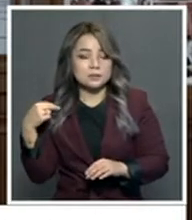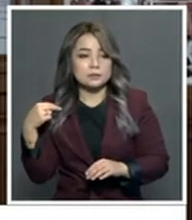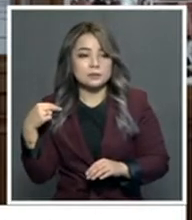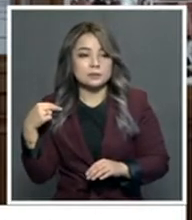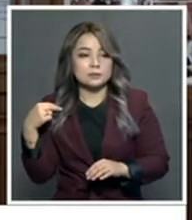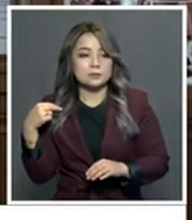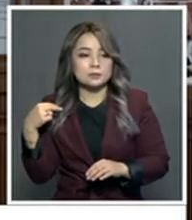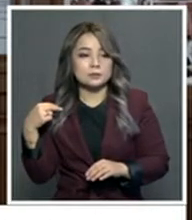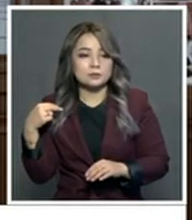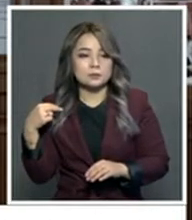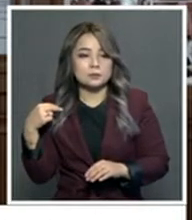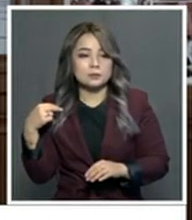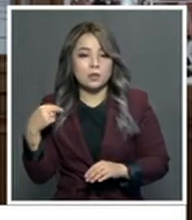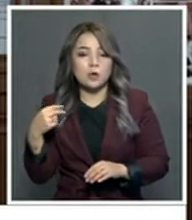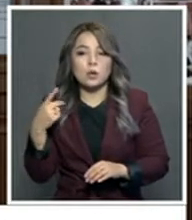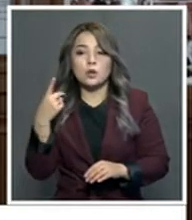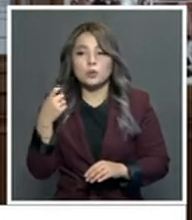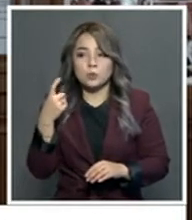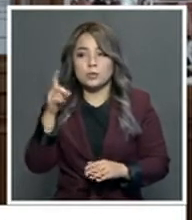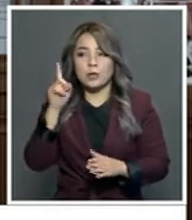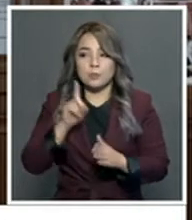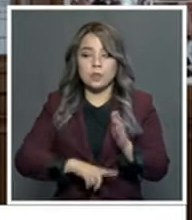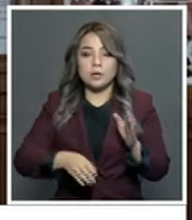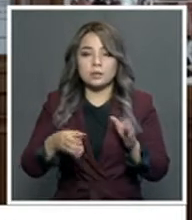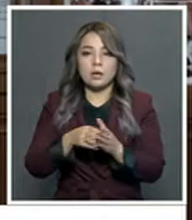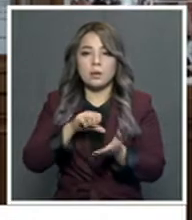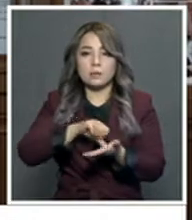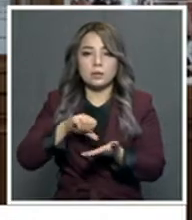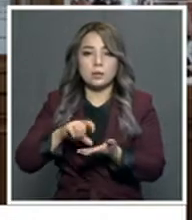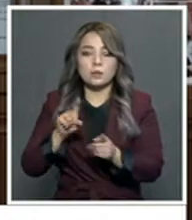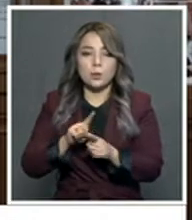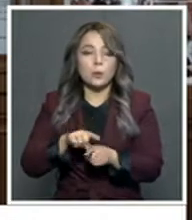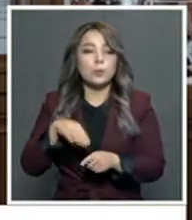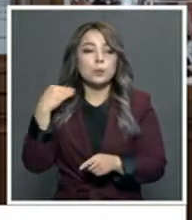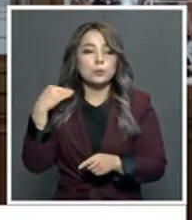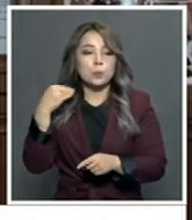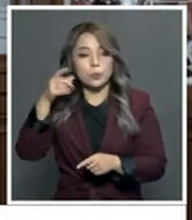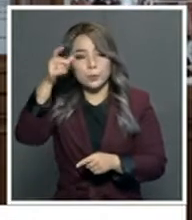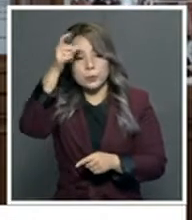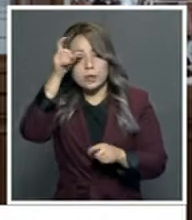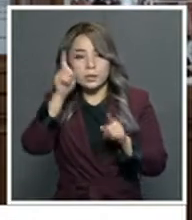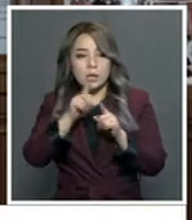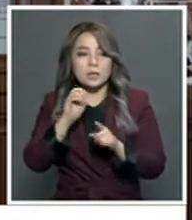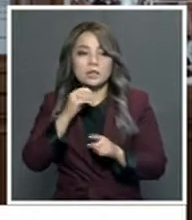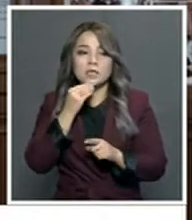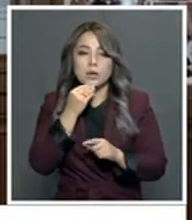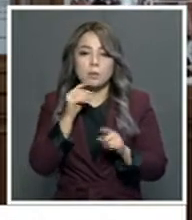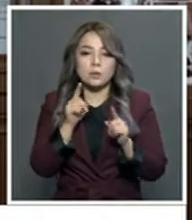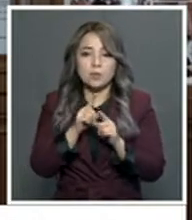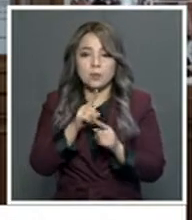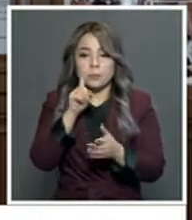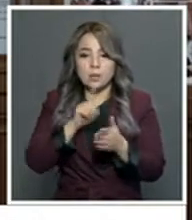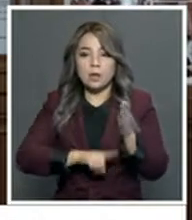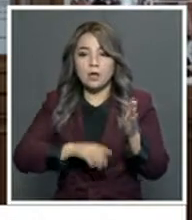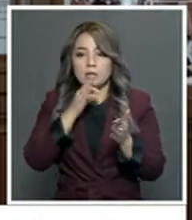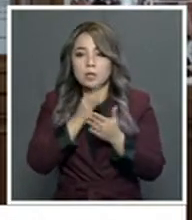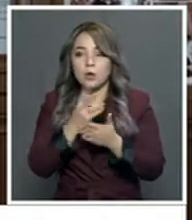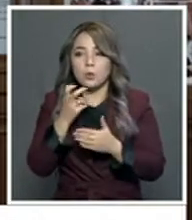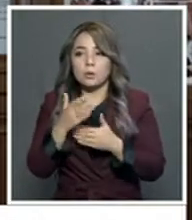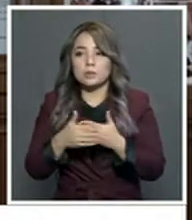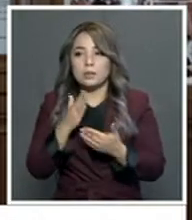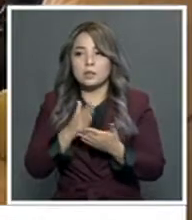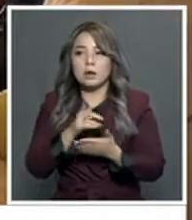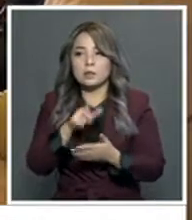және 100 имамды 4 айдан Түркия, Египет, Пакистанға оқытып, 300 адамды